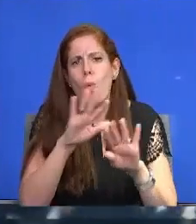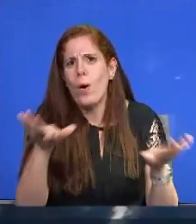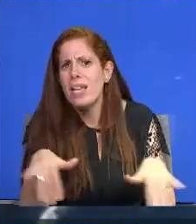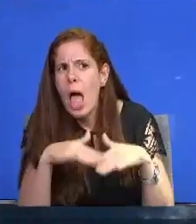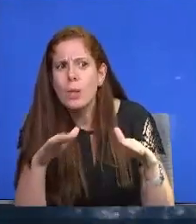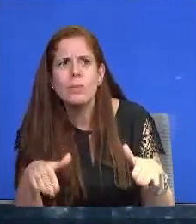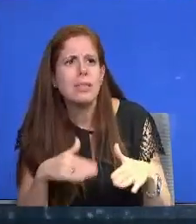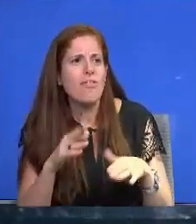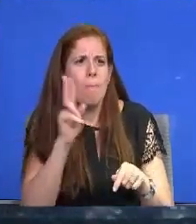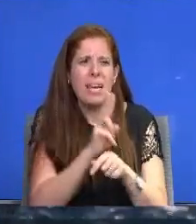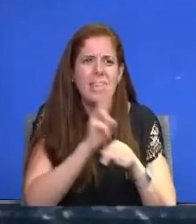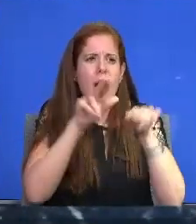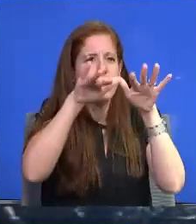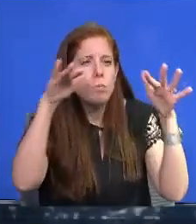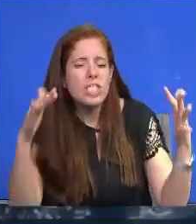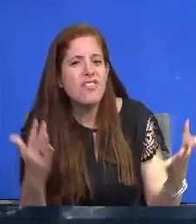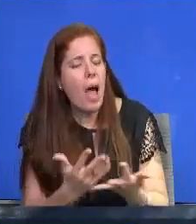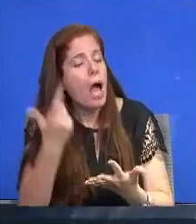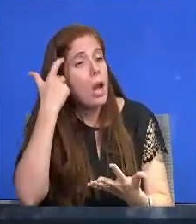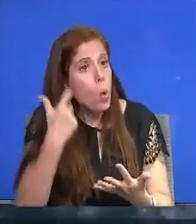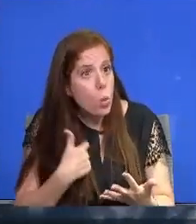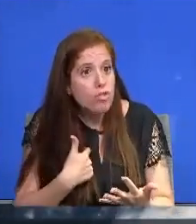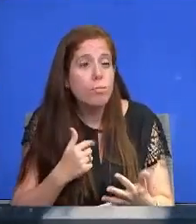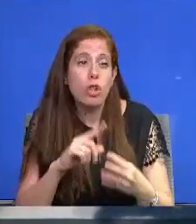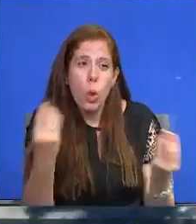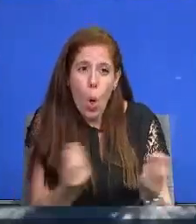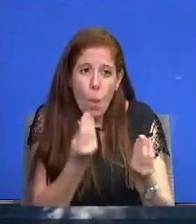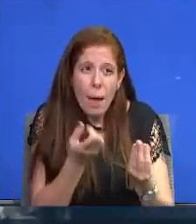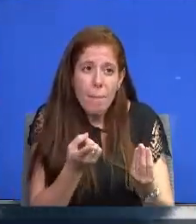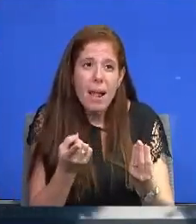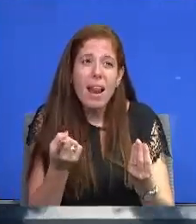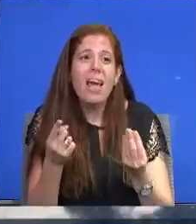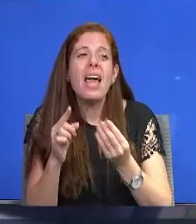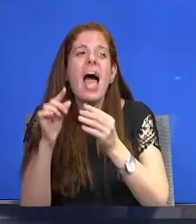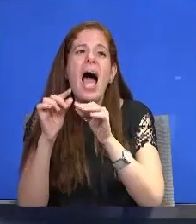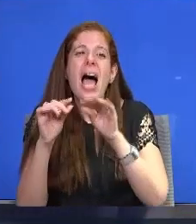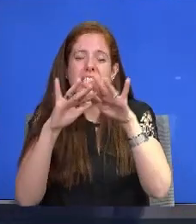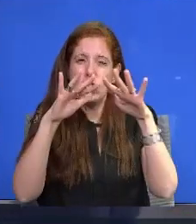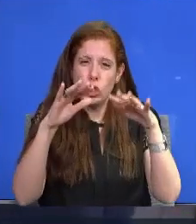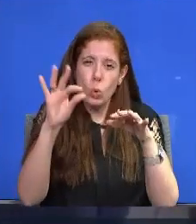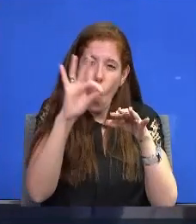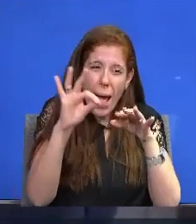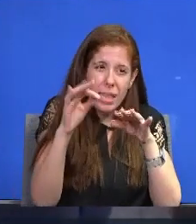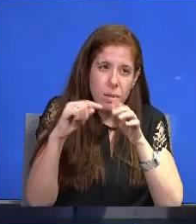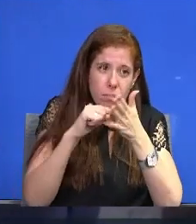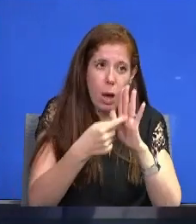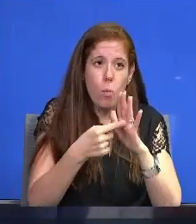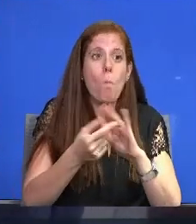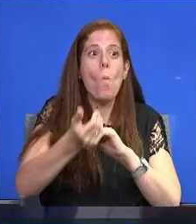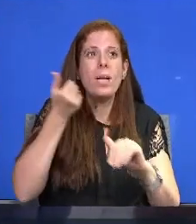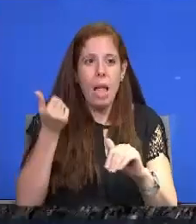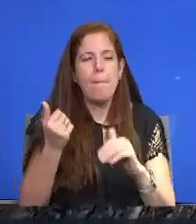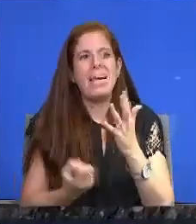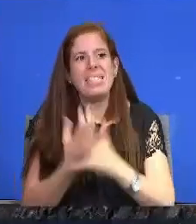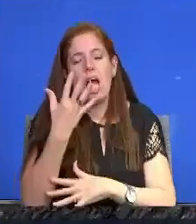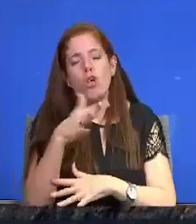has a protective atmosphere. We think all of those materials were brought by these carbon-rich asteroids very early in our planetary system